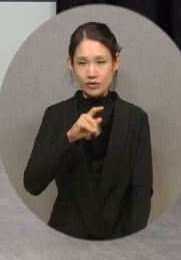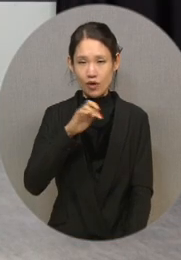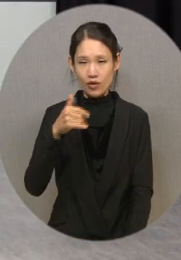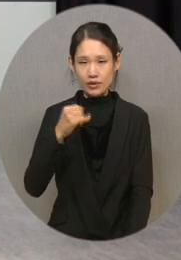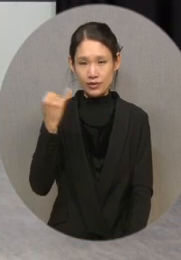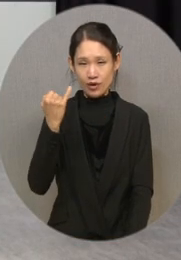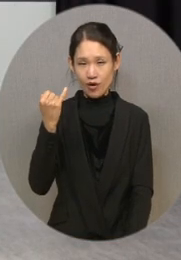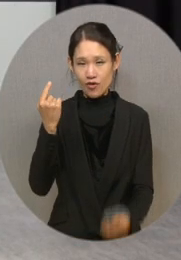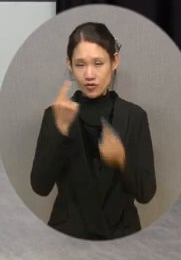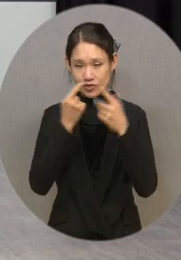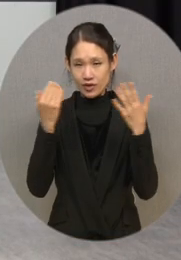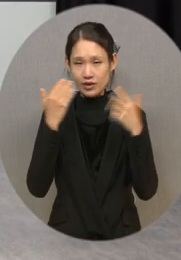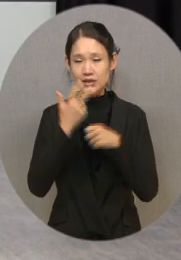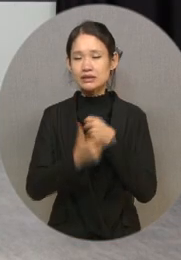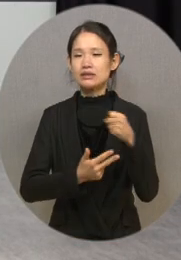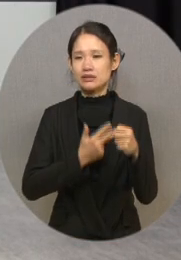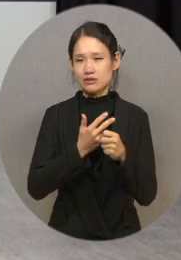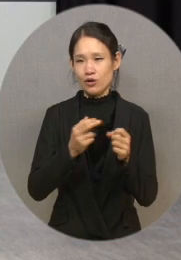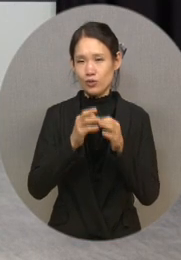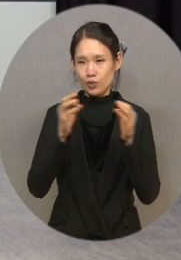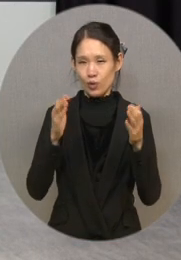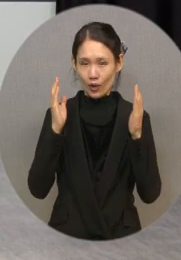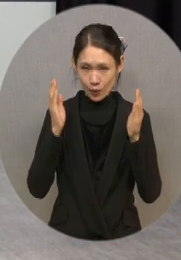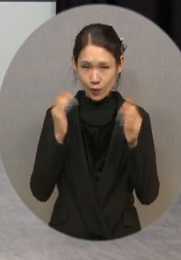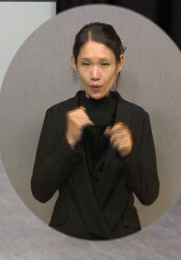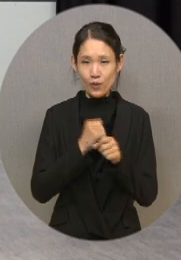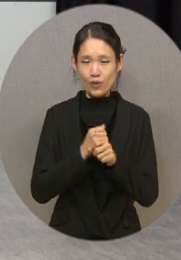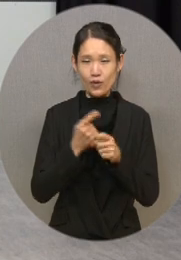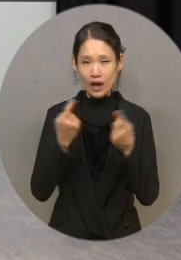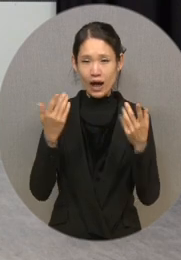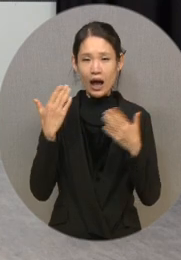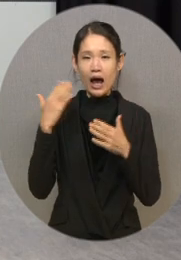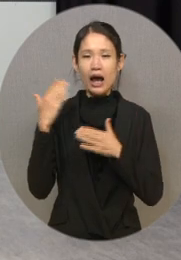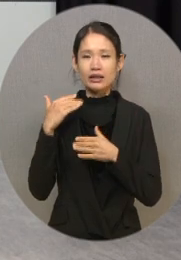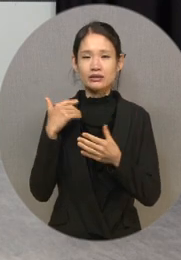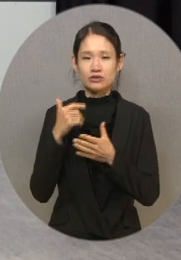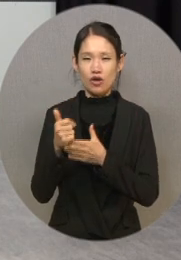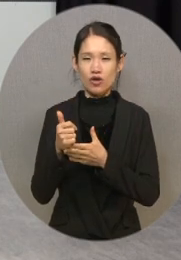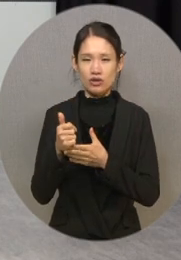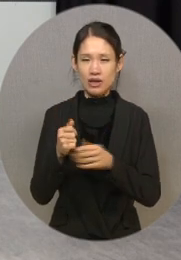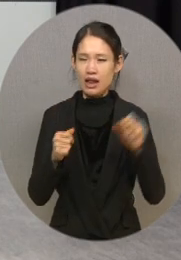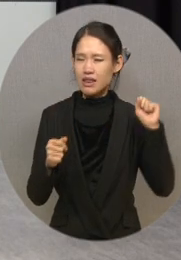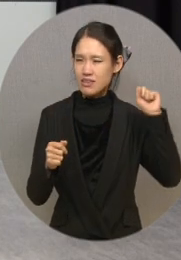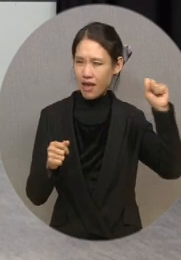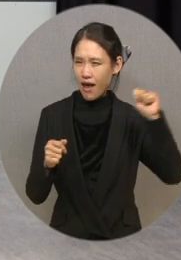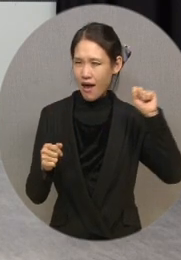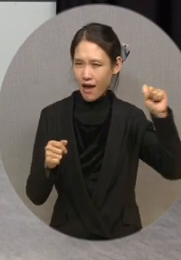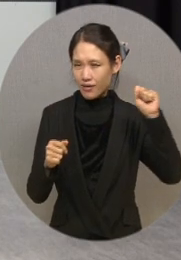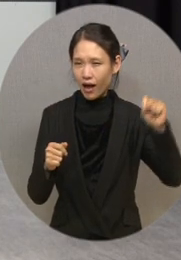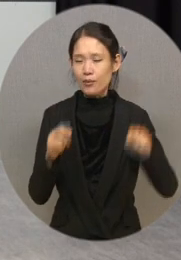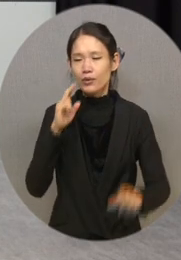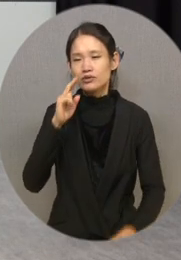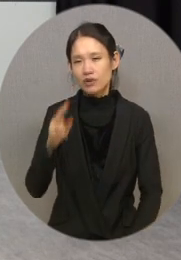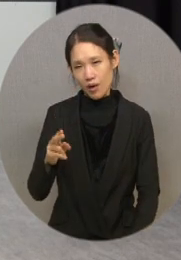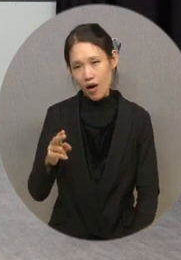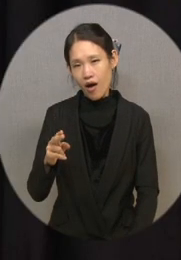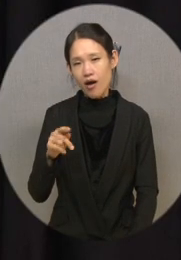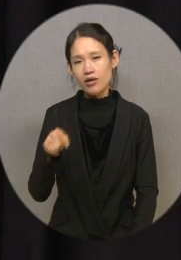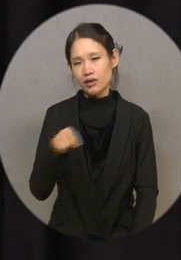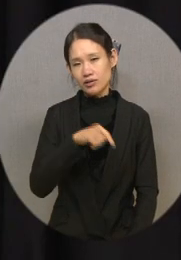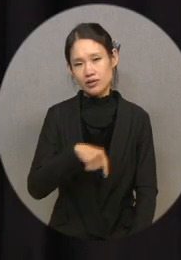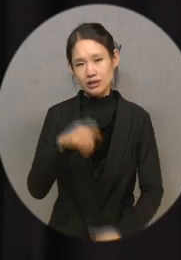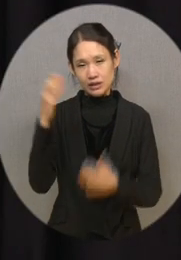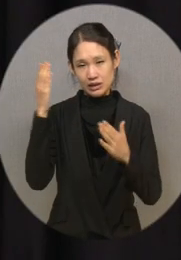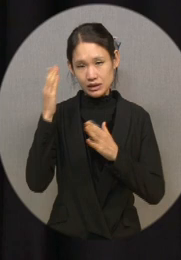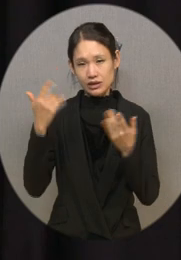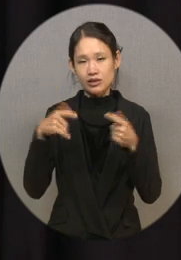7년이 있었어요. 네. 그러면서 학생처장도 했습니다. 그 당시에 데모가 상당히 심했잖아요. 그렇죠. 네, 그래서 그